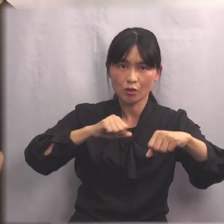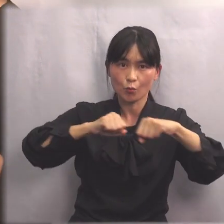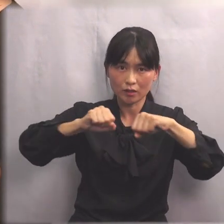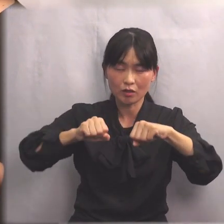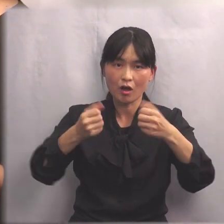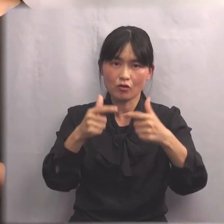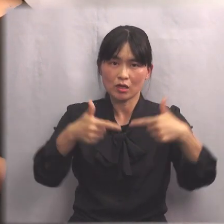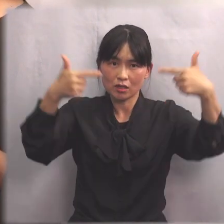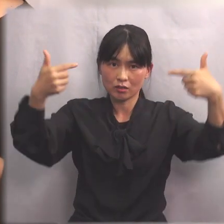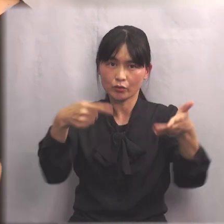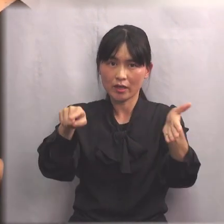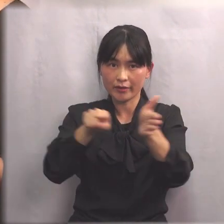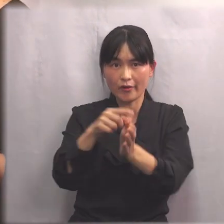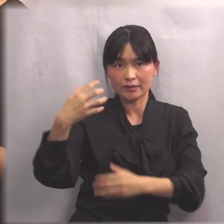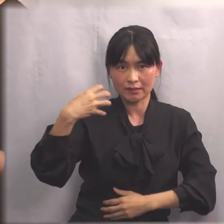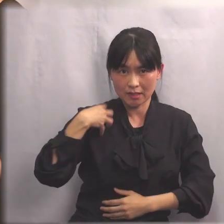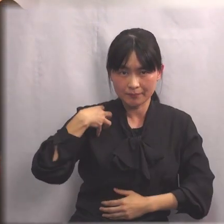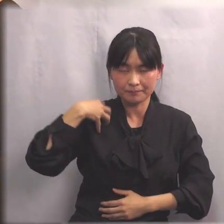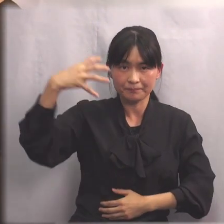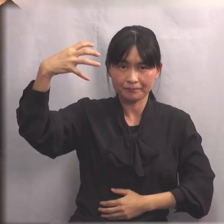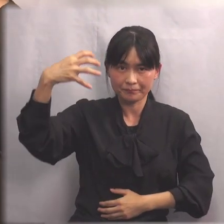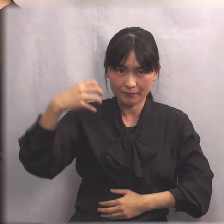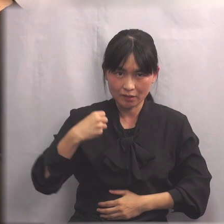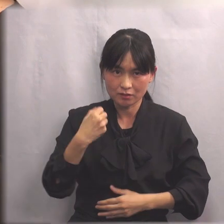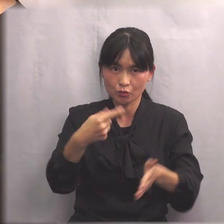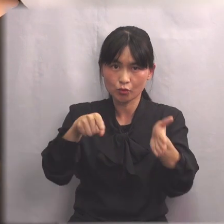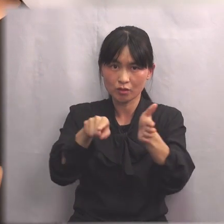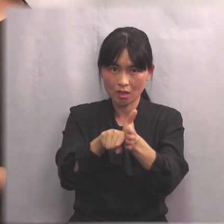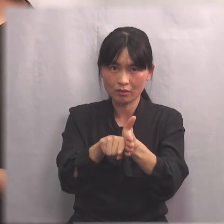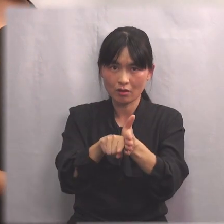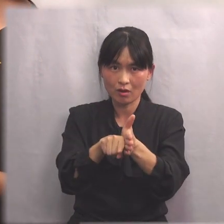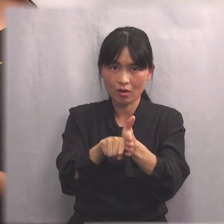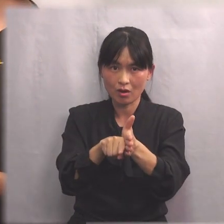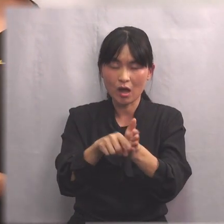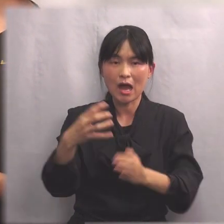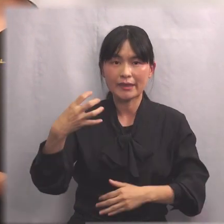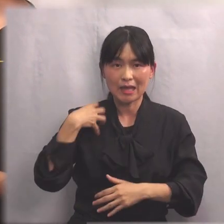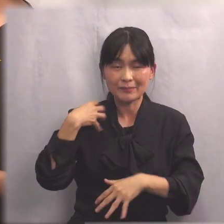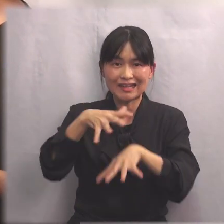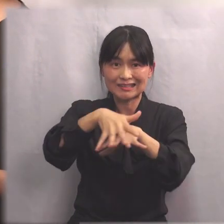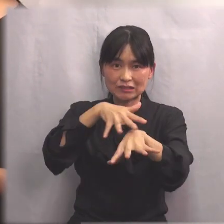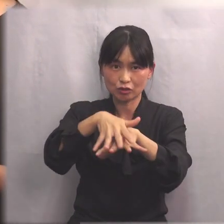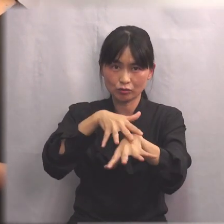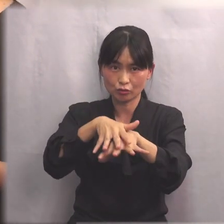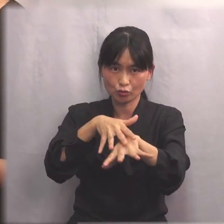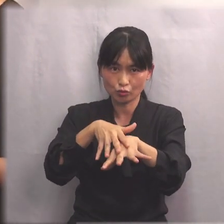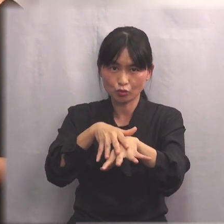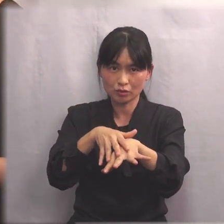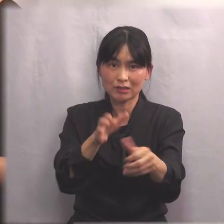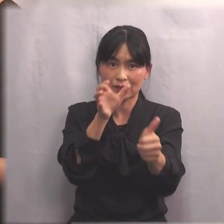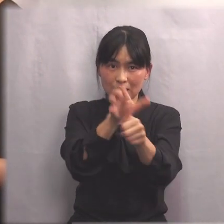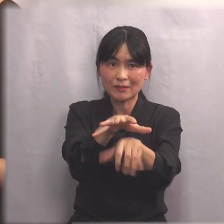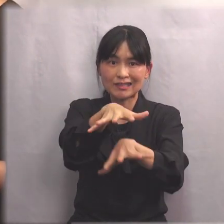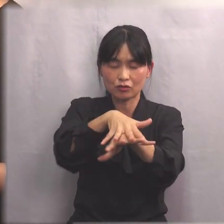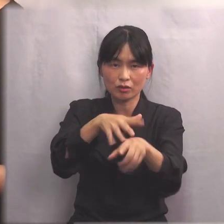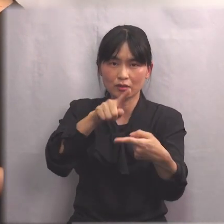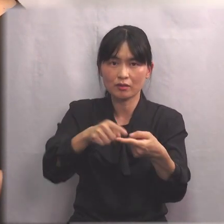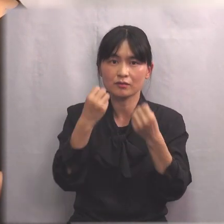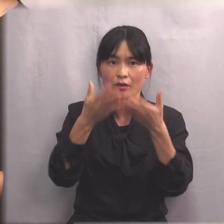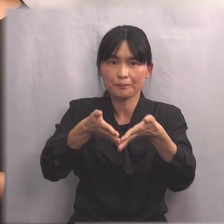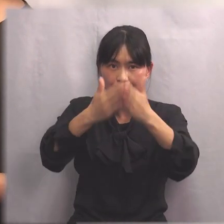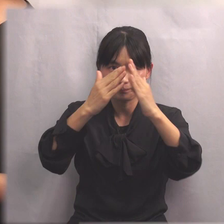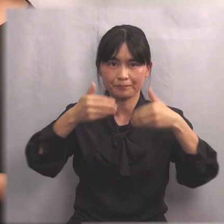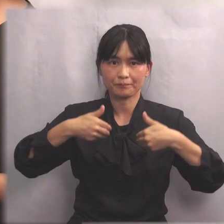활성화 방안들을 충실하게 책임있게 해내기 위해서 이를 위한 담당 기구, 전담 기구의 신설 또한